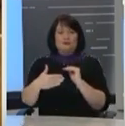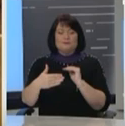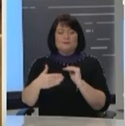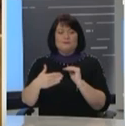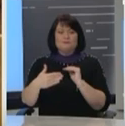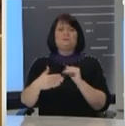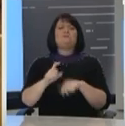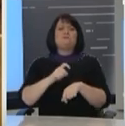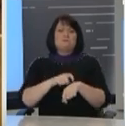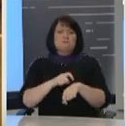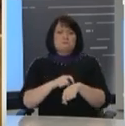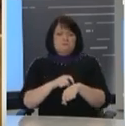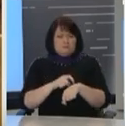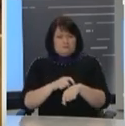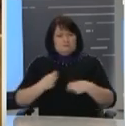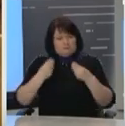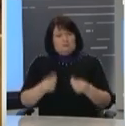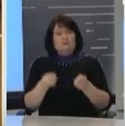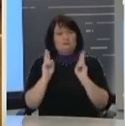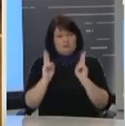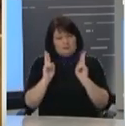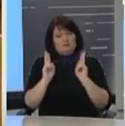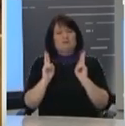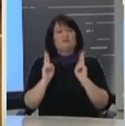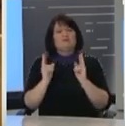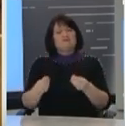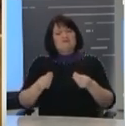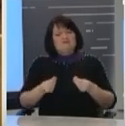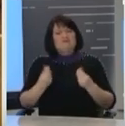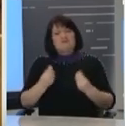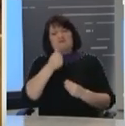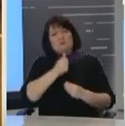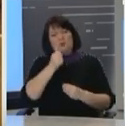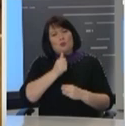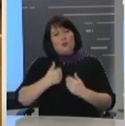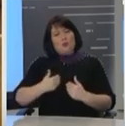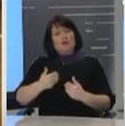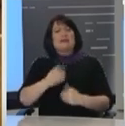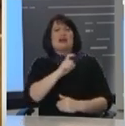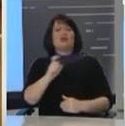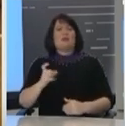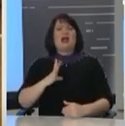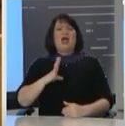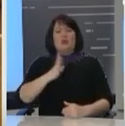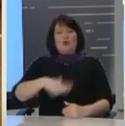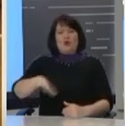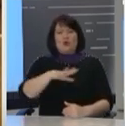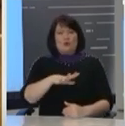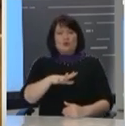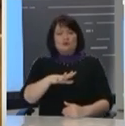Την ίδια στιγμή λοιπόν που δίνει φως, ελπίδα και κουράγιο σε εκατομμύρια συμπολίτες μας, γεννά